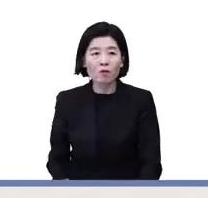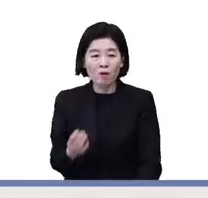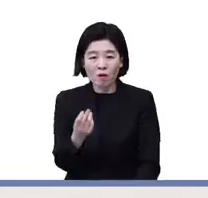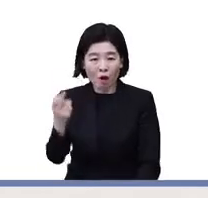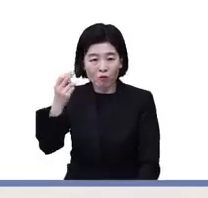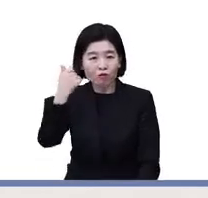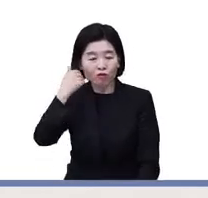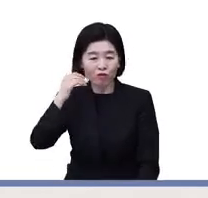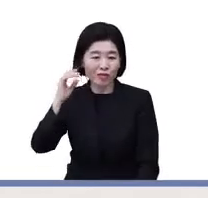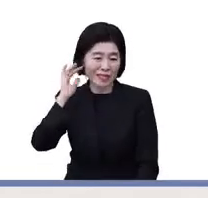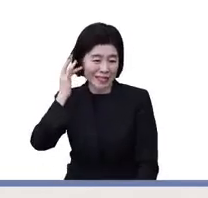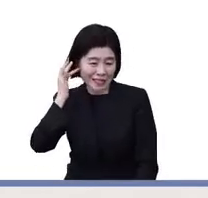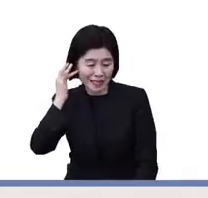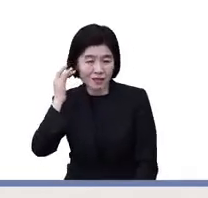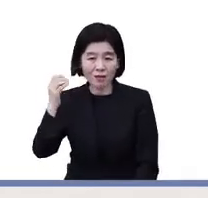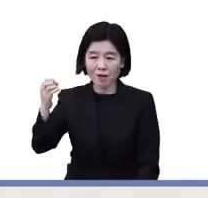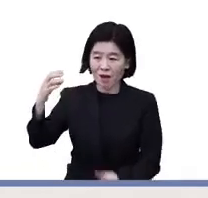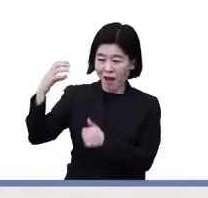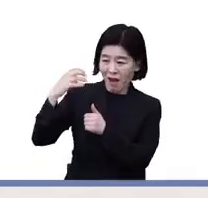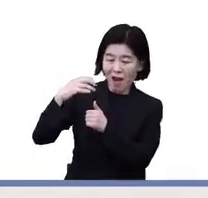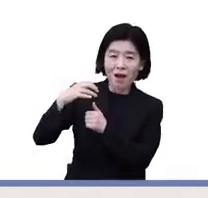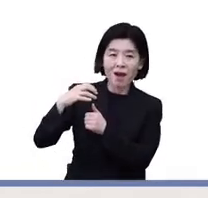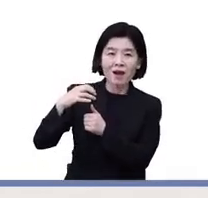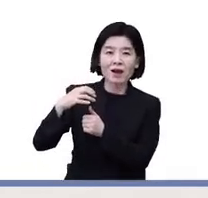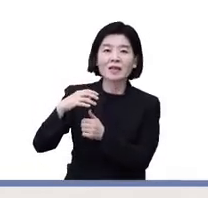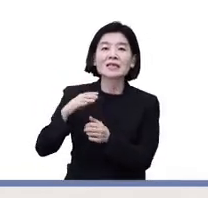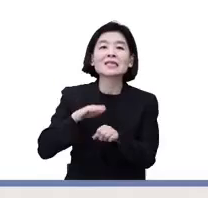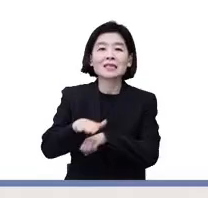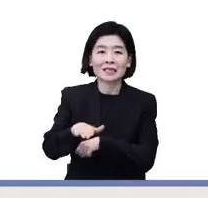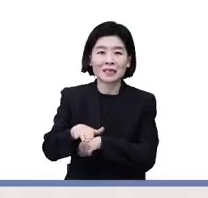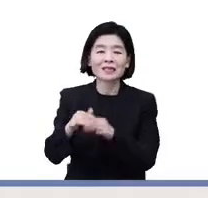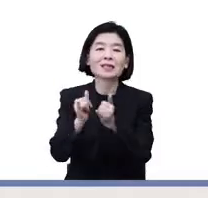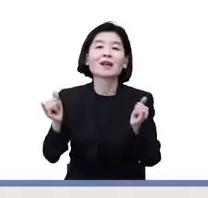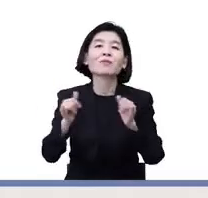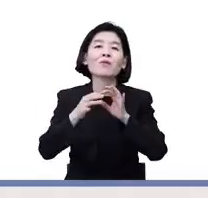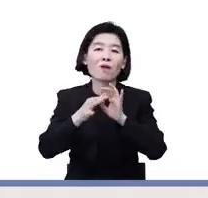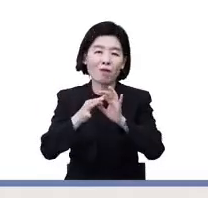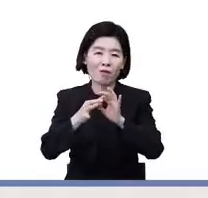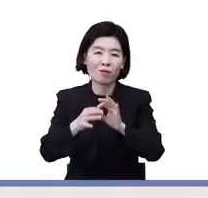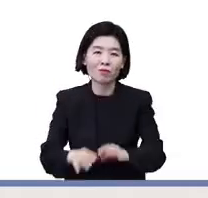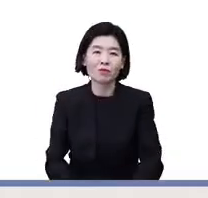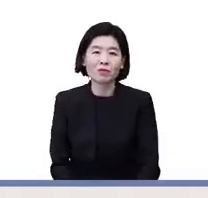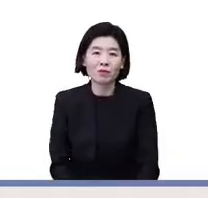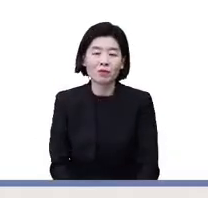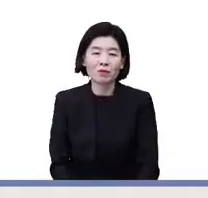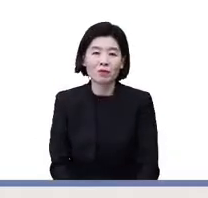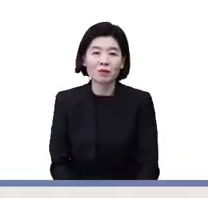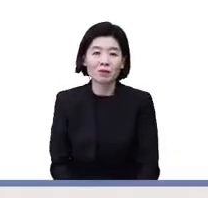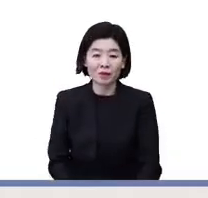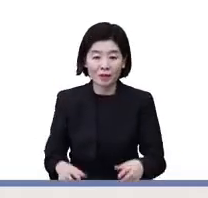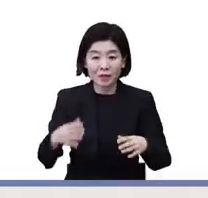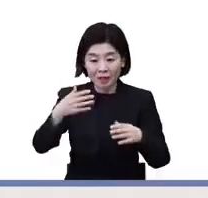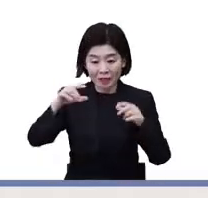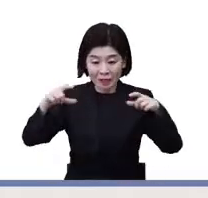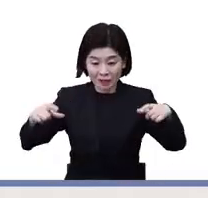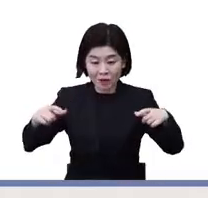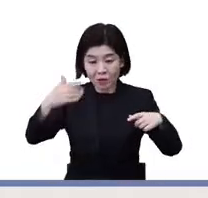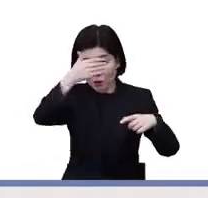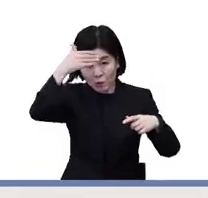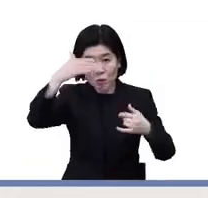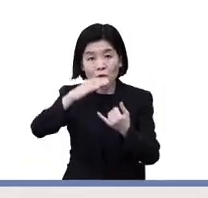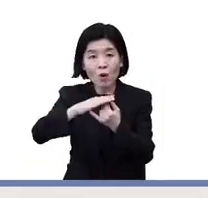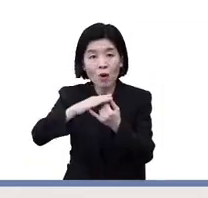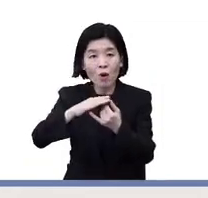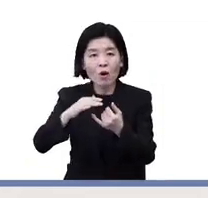사실 관계의 문제가 굉장히 영향을 많이 미치죠, 아이들한테는. 이런 촉발 요인으로 그 지역 청소년들에게 일종의